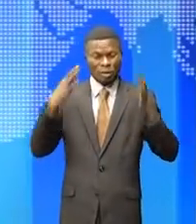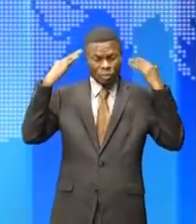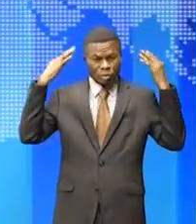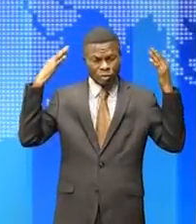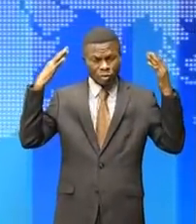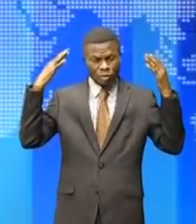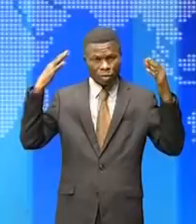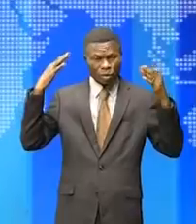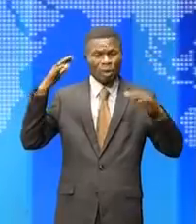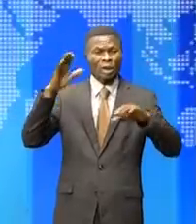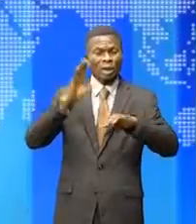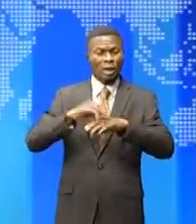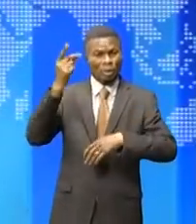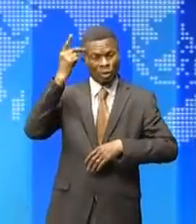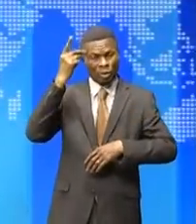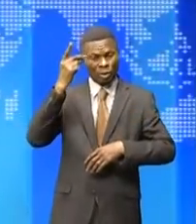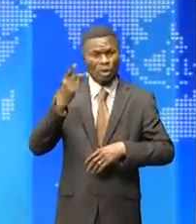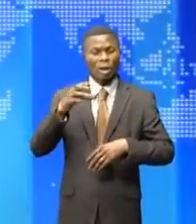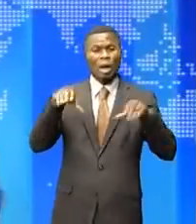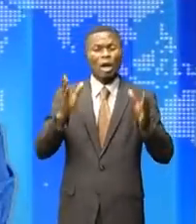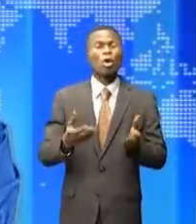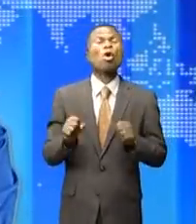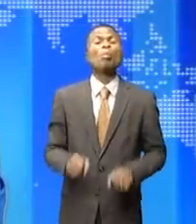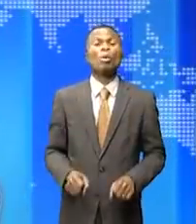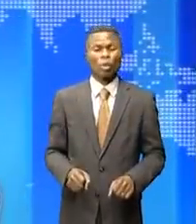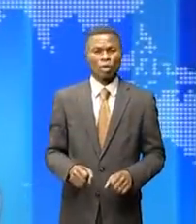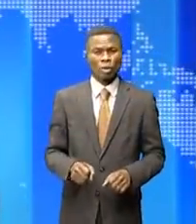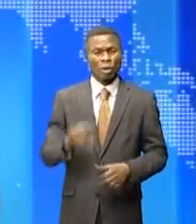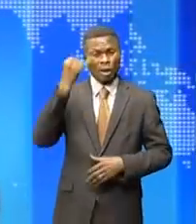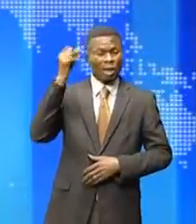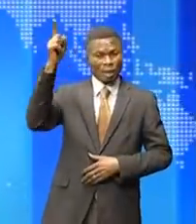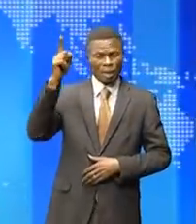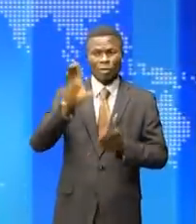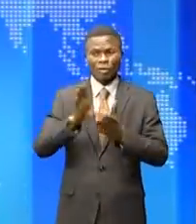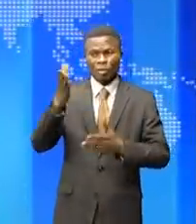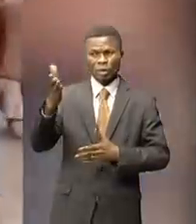a circulé dans la capitale sur la mort d'un congolais en regarder